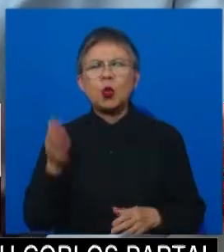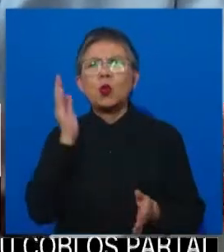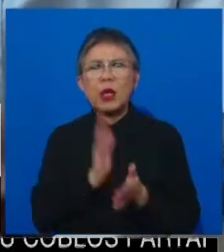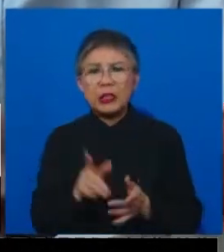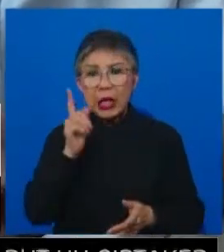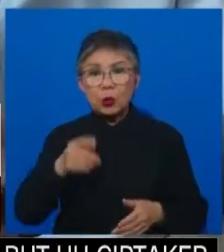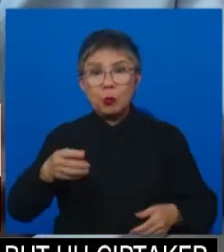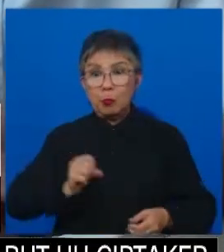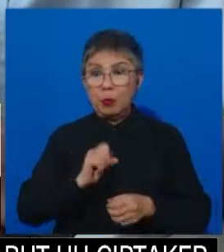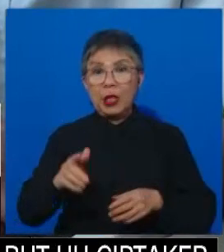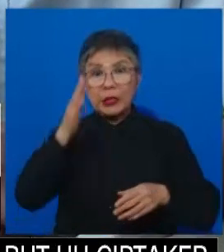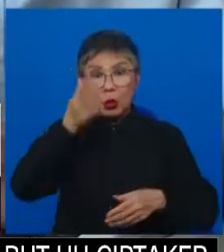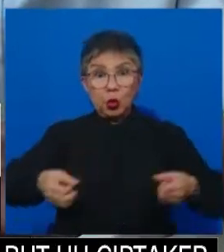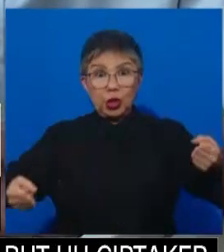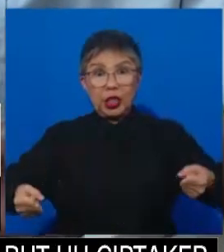setrek,